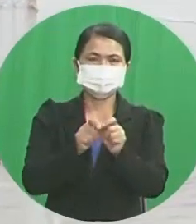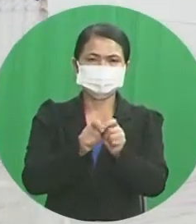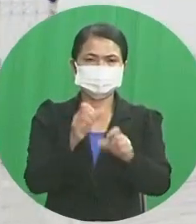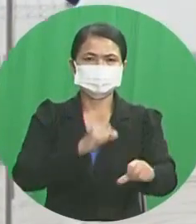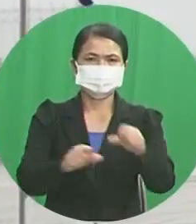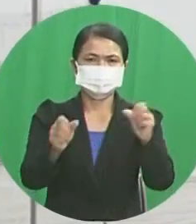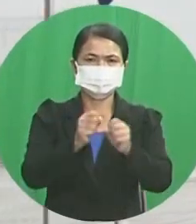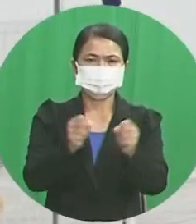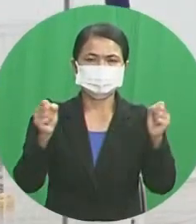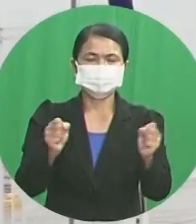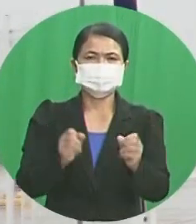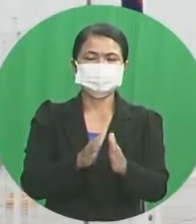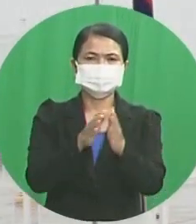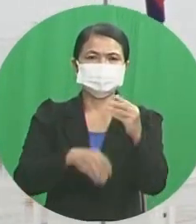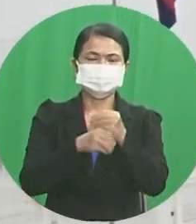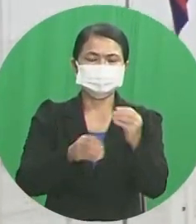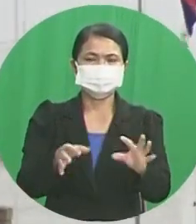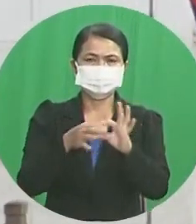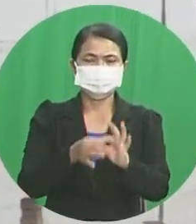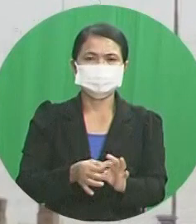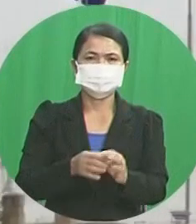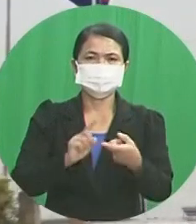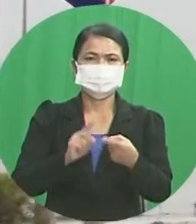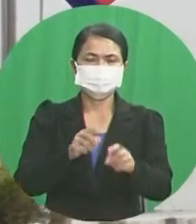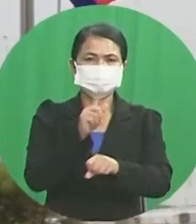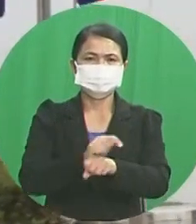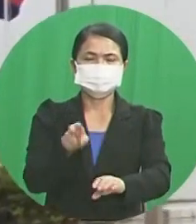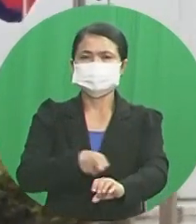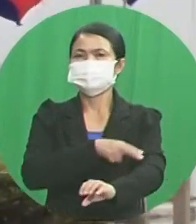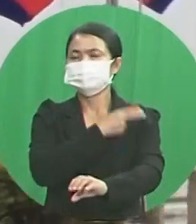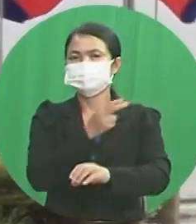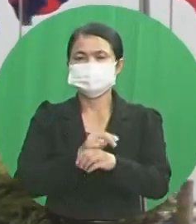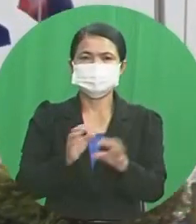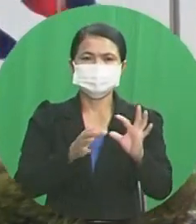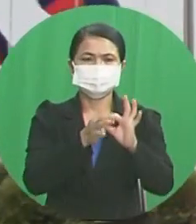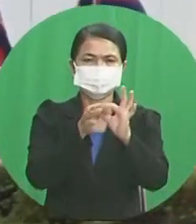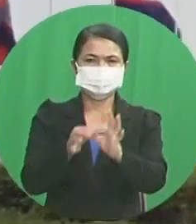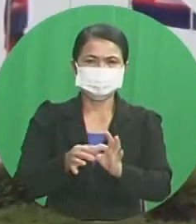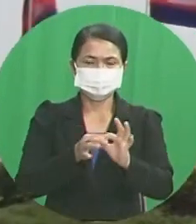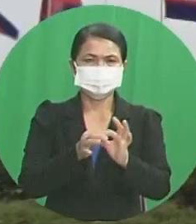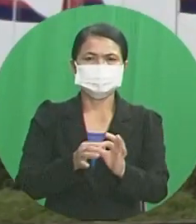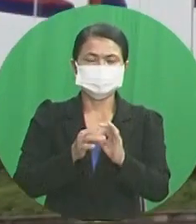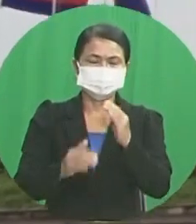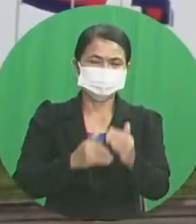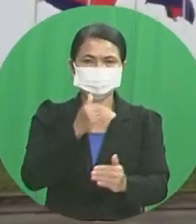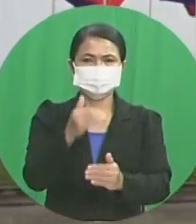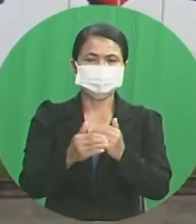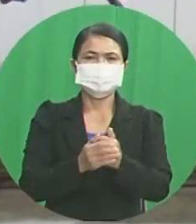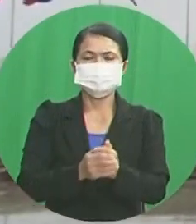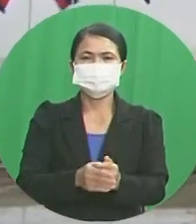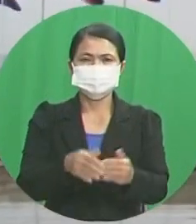ការបន្តពង្រឹងបន្ថែមទៀតនៅចំណងមិត្តភាពជាប្រពៃណីដ៏យូរអង្វែងសាមគ្គីភាពជាភិតរភាពភា